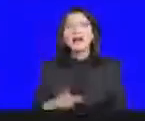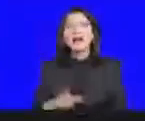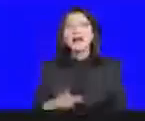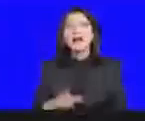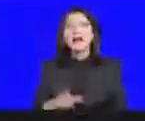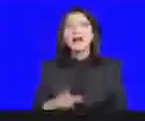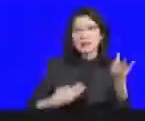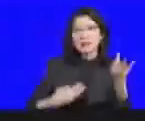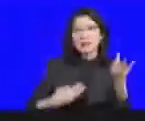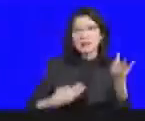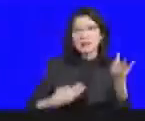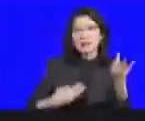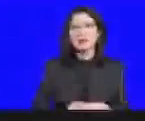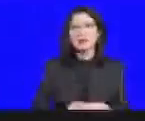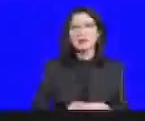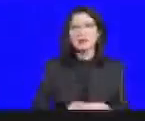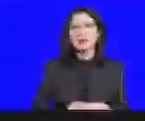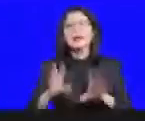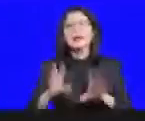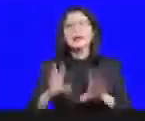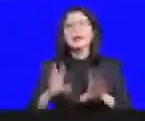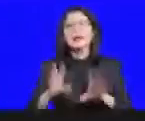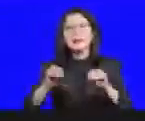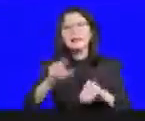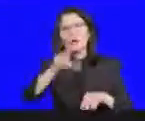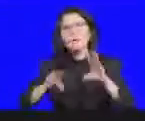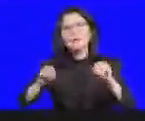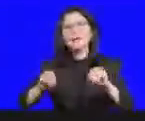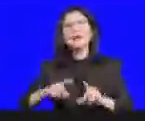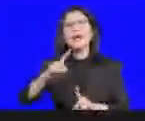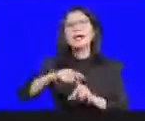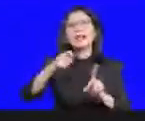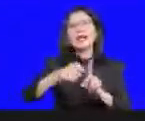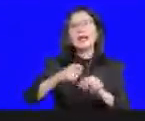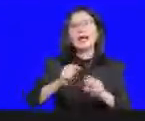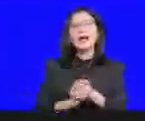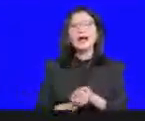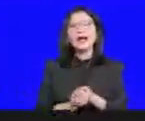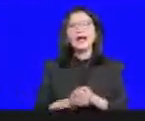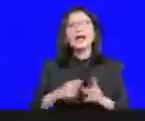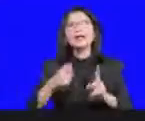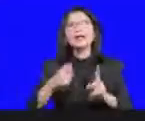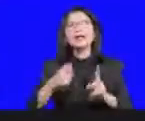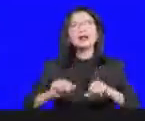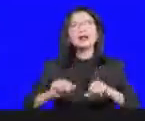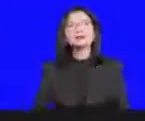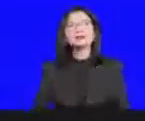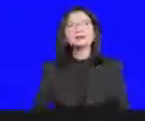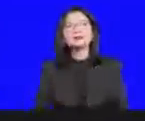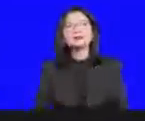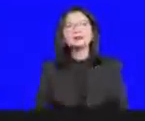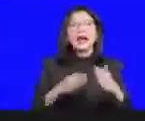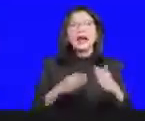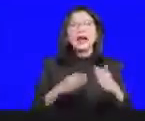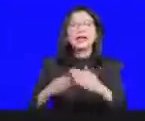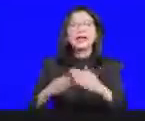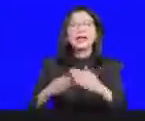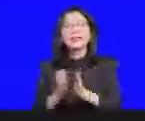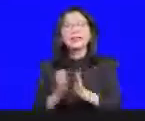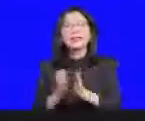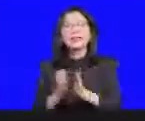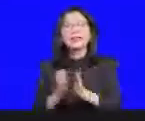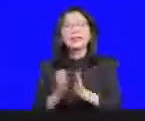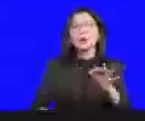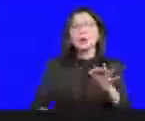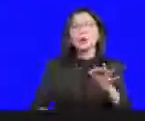49 satuan pendidik TK, POBER, SPS, TAAM, dan RA. Tantangan dan solusi selama